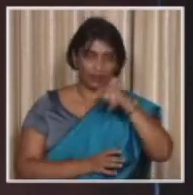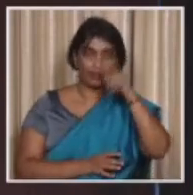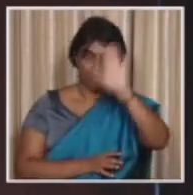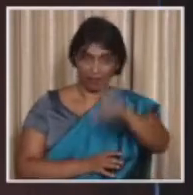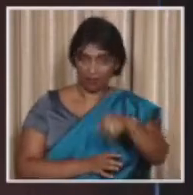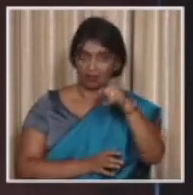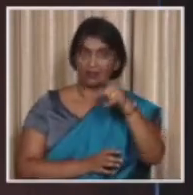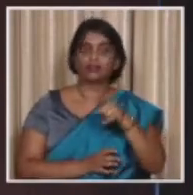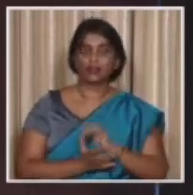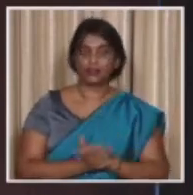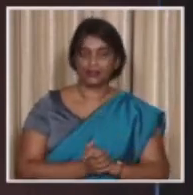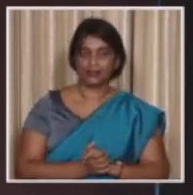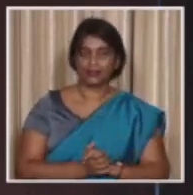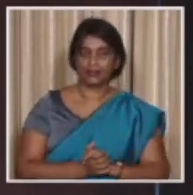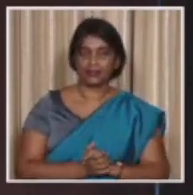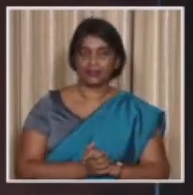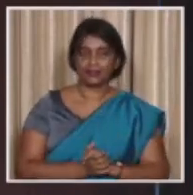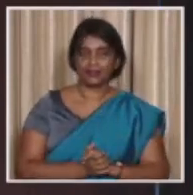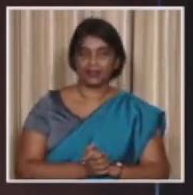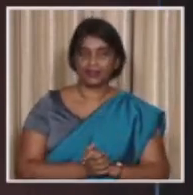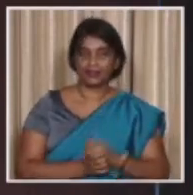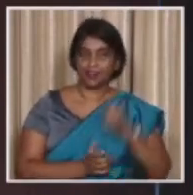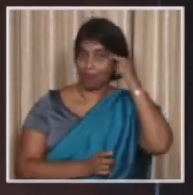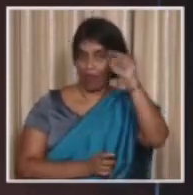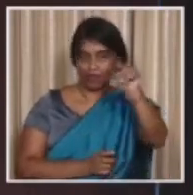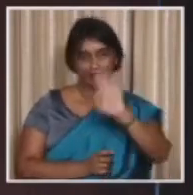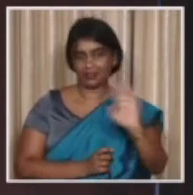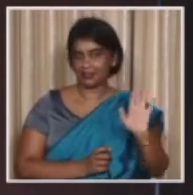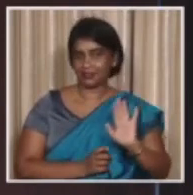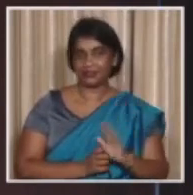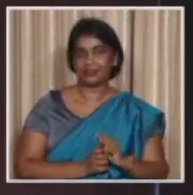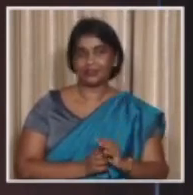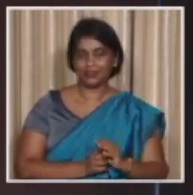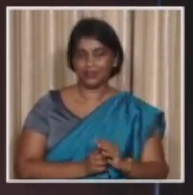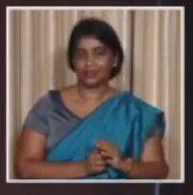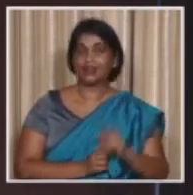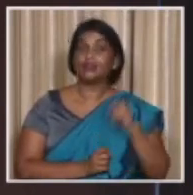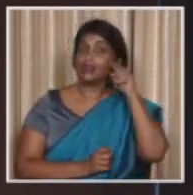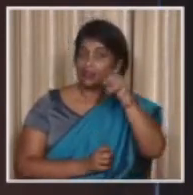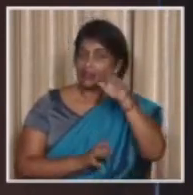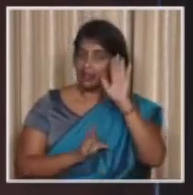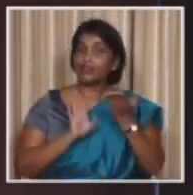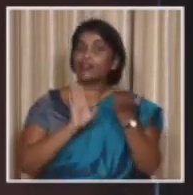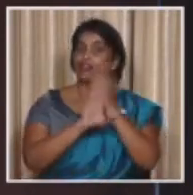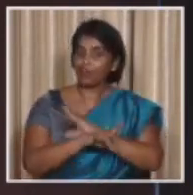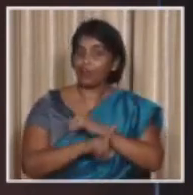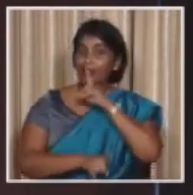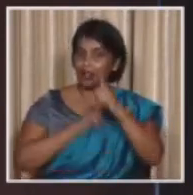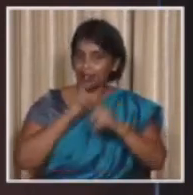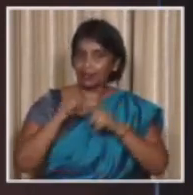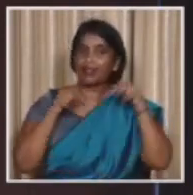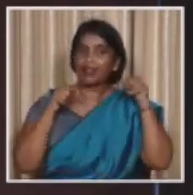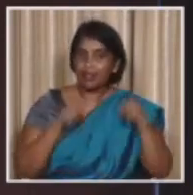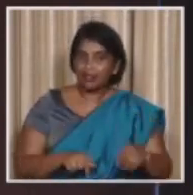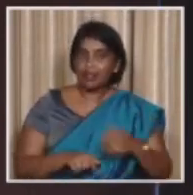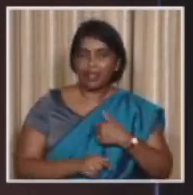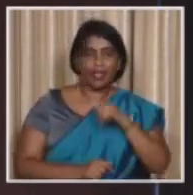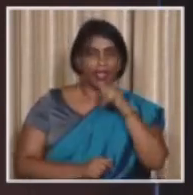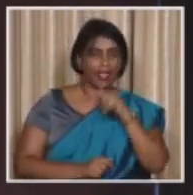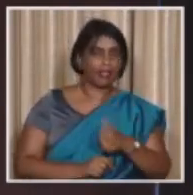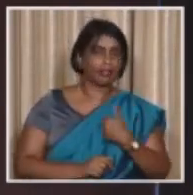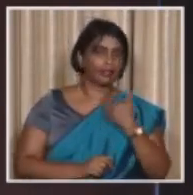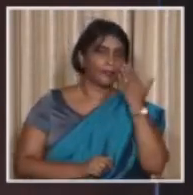ඉන්න වෙලාවේ මේ කියන ඔබතුමාගේ ඔබතුමාගේ කතාව නැහැ. දැන් සමහර එතුමන්ලා ඒ කාලේ කියපු කතා දැම්මට ඇත්තයි කියලා